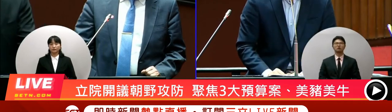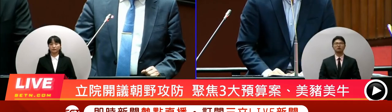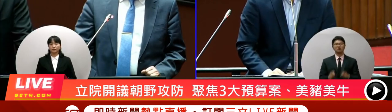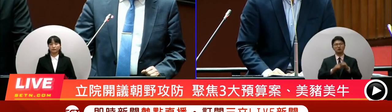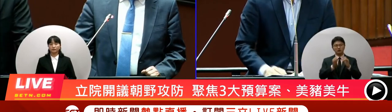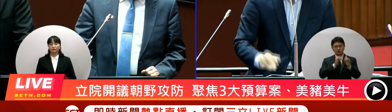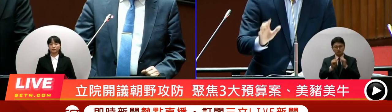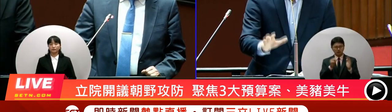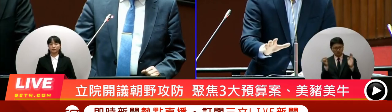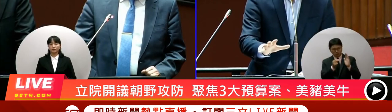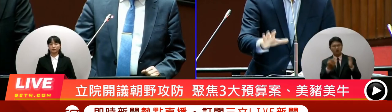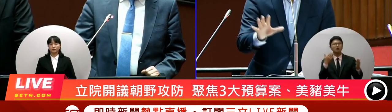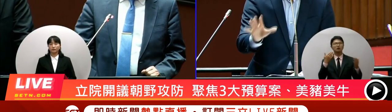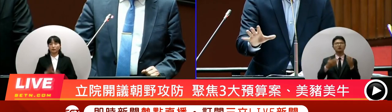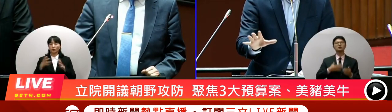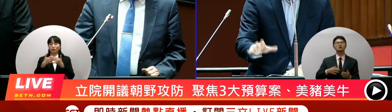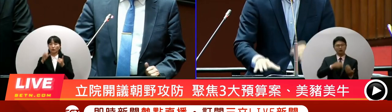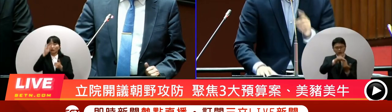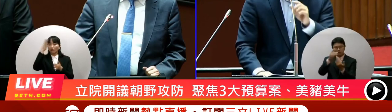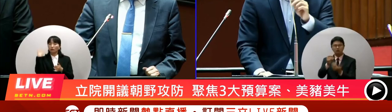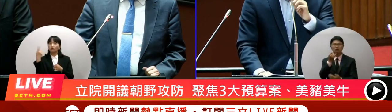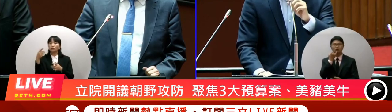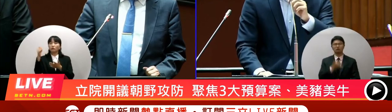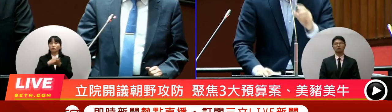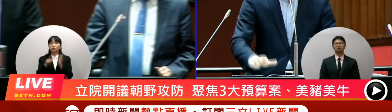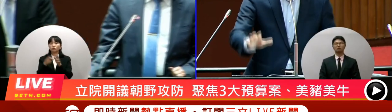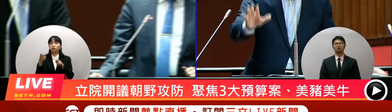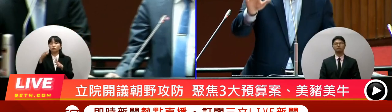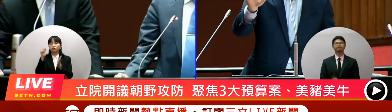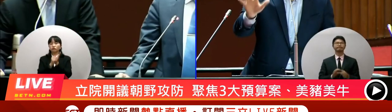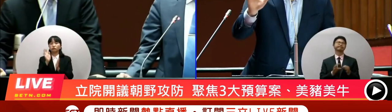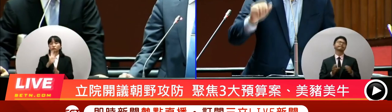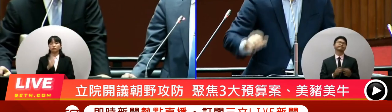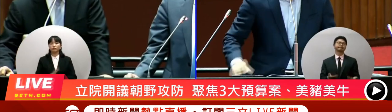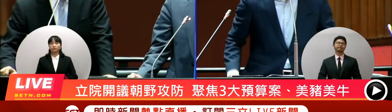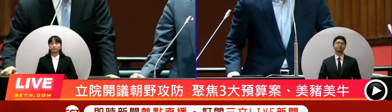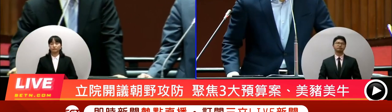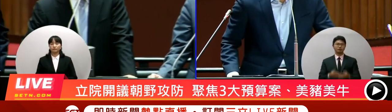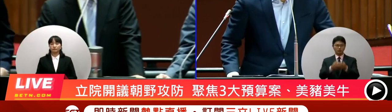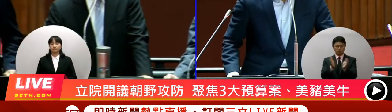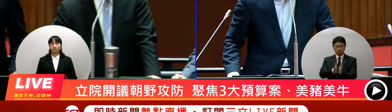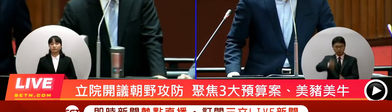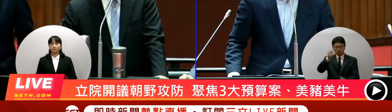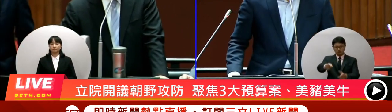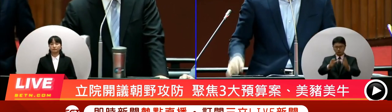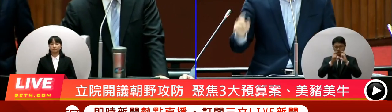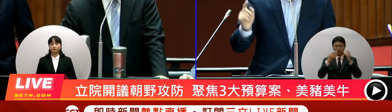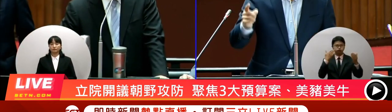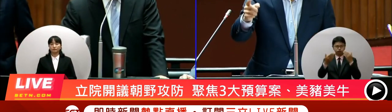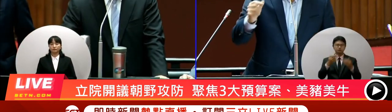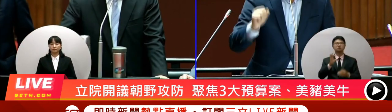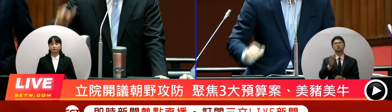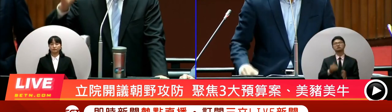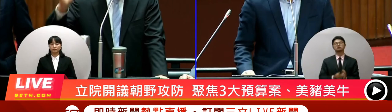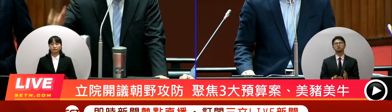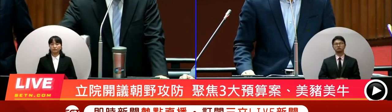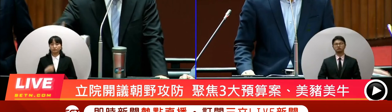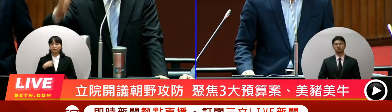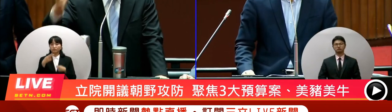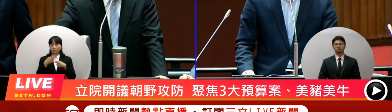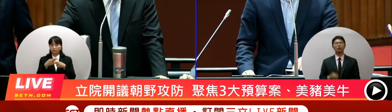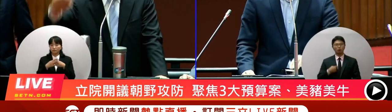有办法选择。 那国民党进口的时候怎么不标示？ 没有关系，部长答得很清楚。哦，我也强烈建议， 我相